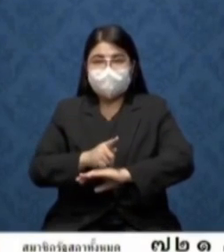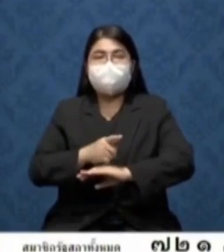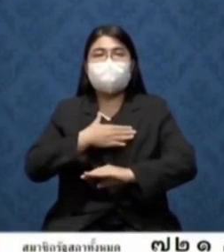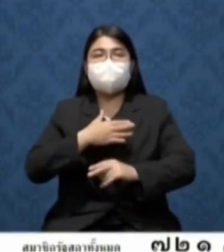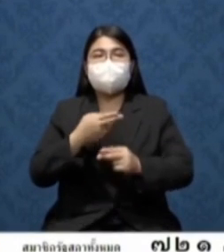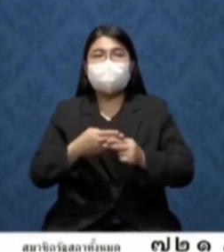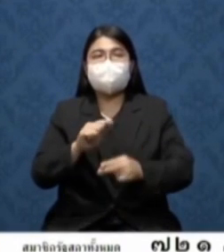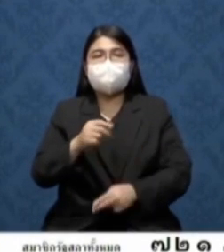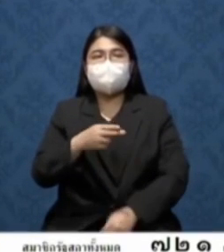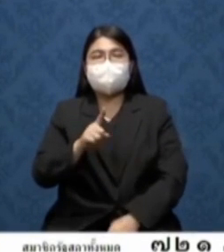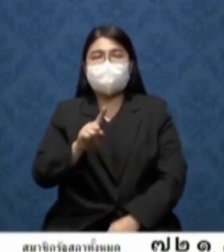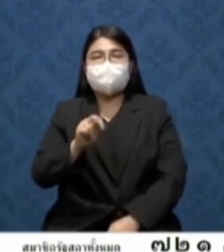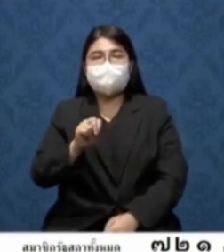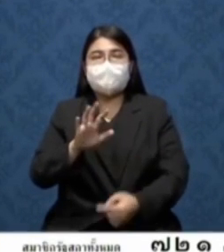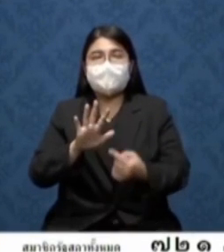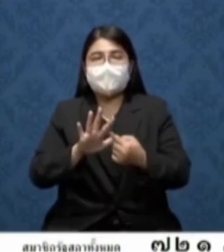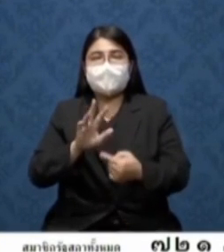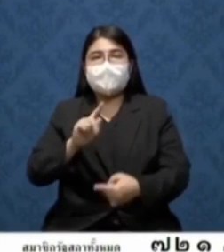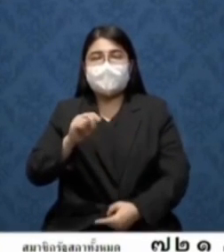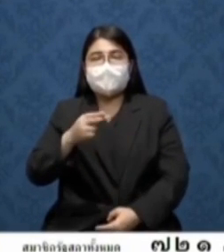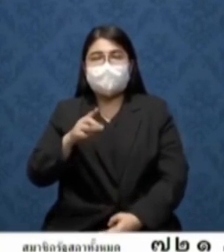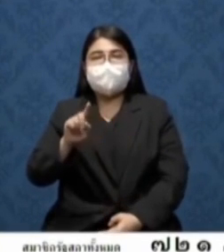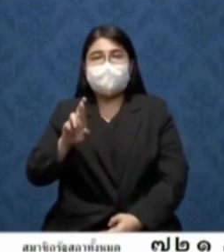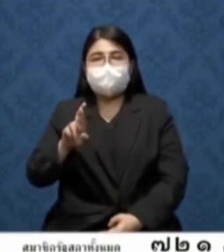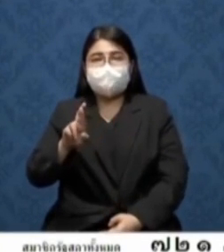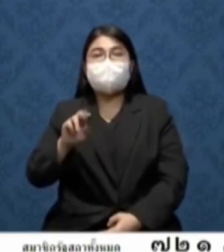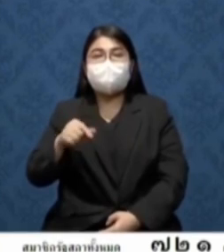ธนาธรจึงรุ่งเรืองกิจตัวแทนประชาชน